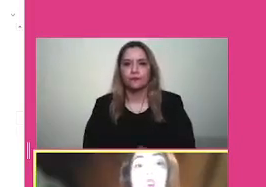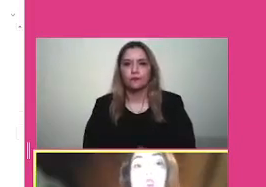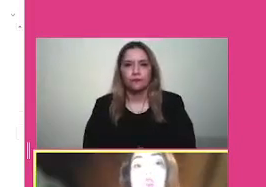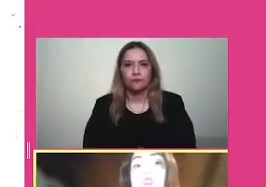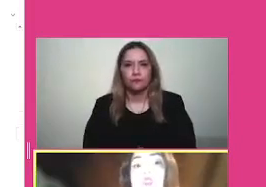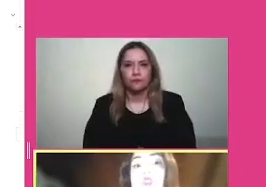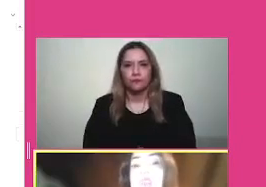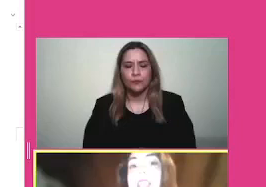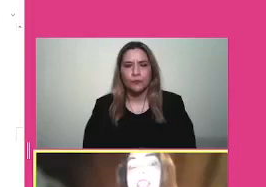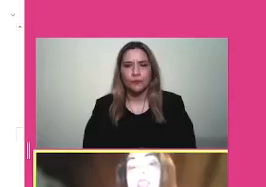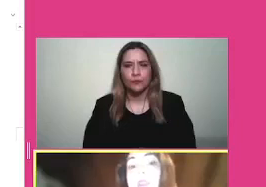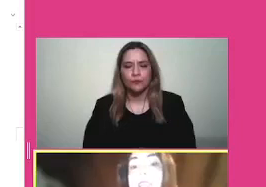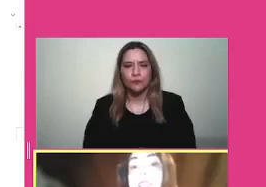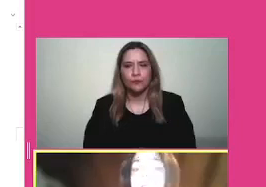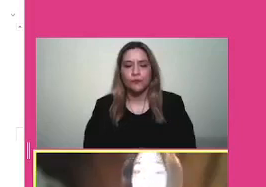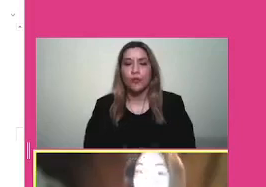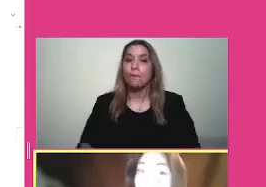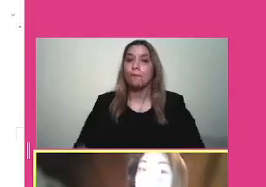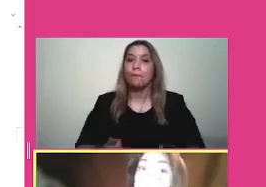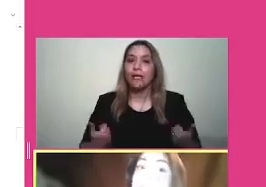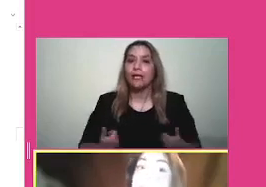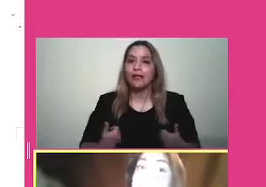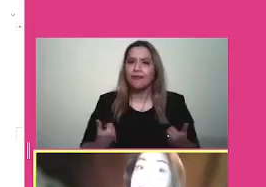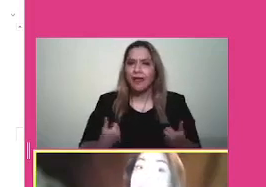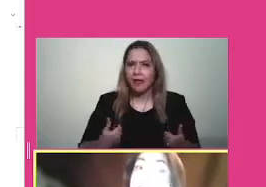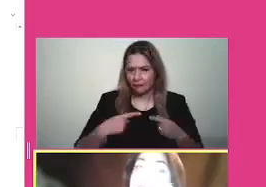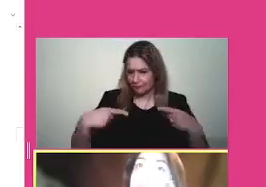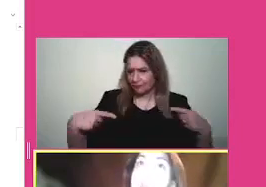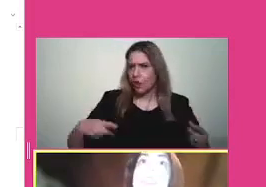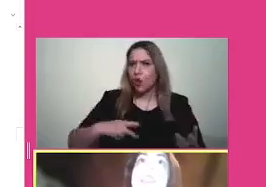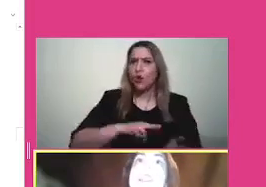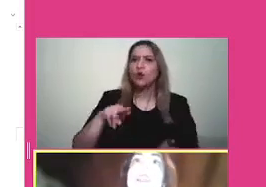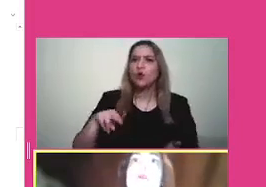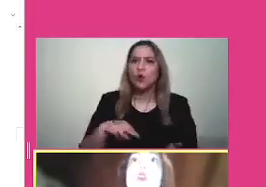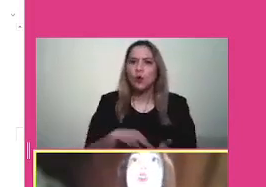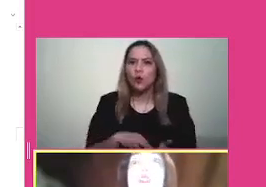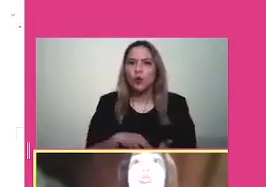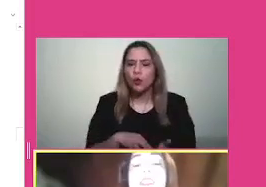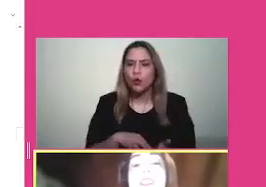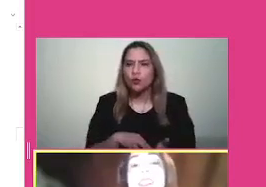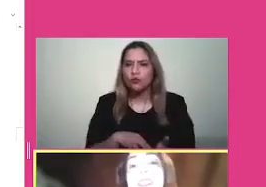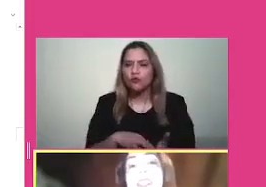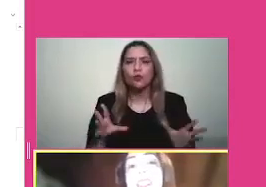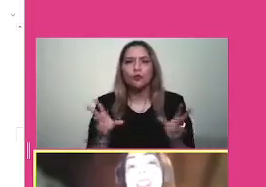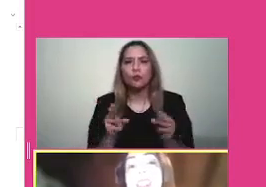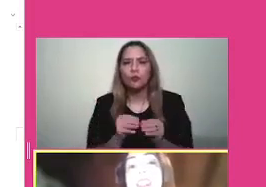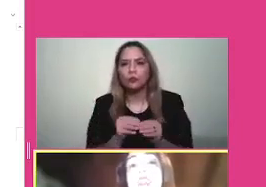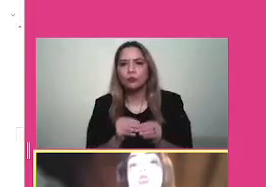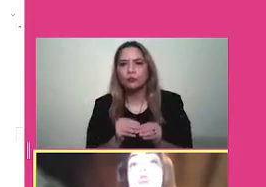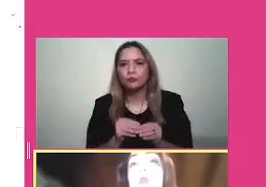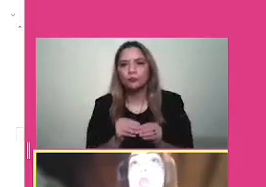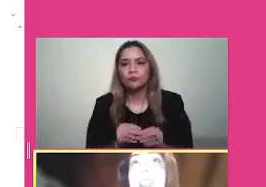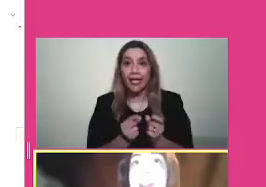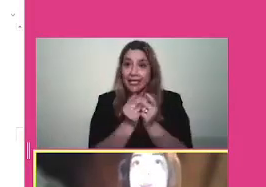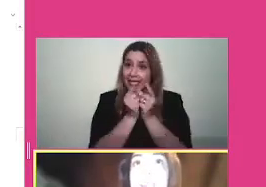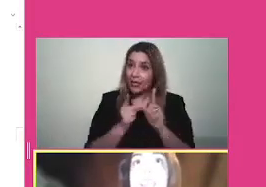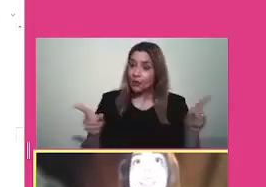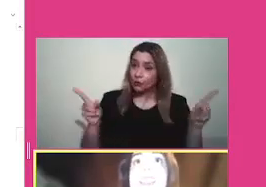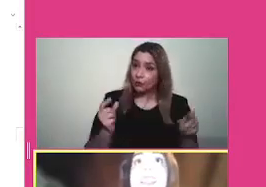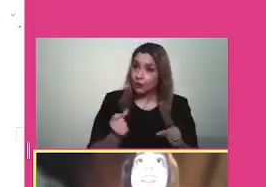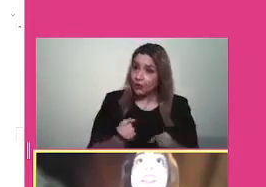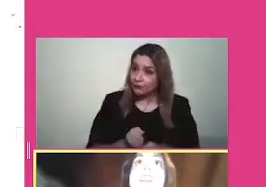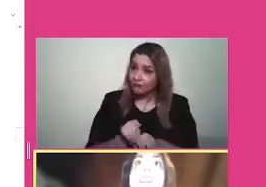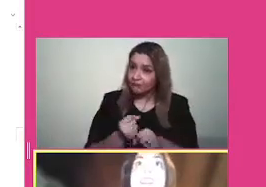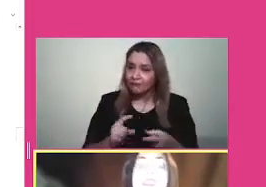Ο ρόλος των παιχνιδιών έχει να κάνει με την προώθηση στην καινοτομία,